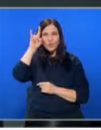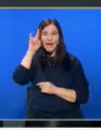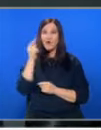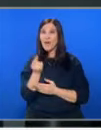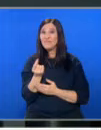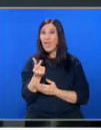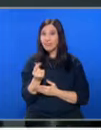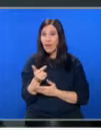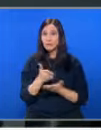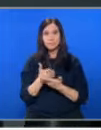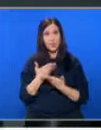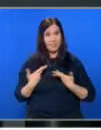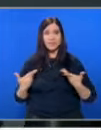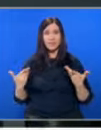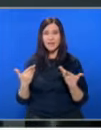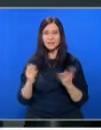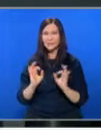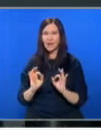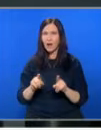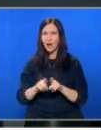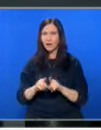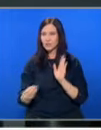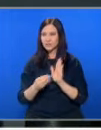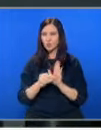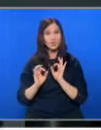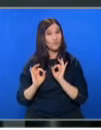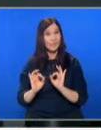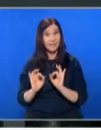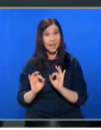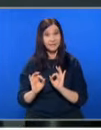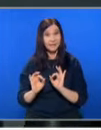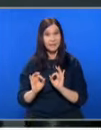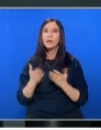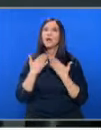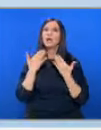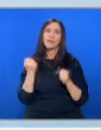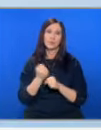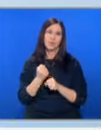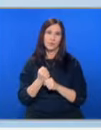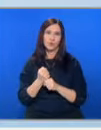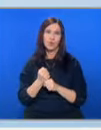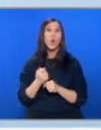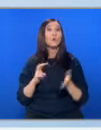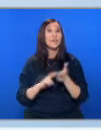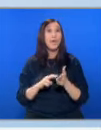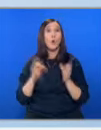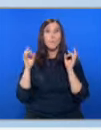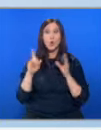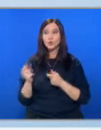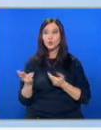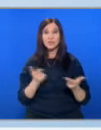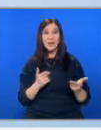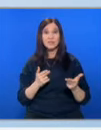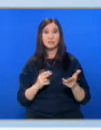и според нас така, както е заложено в момента, няма да работи. От Енергопро, които доставят